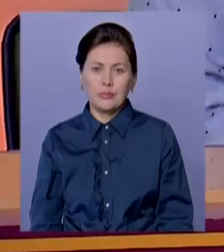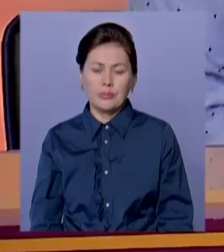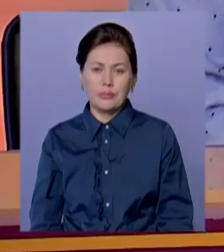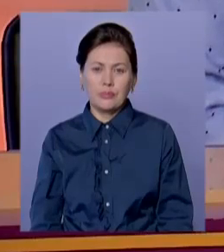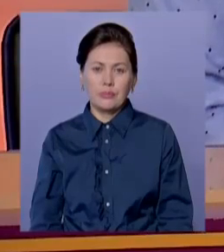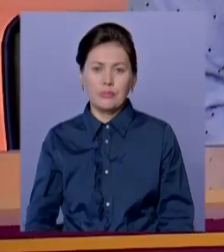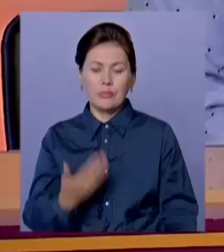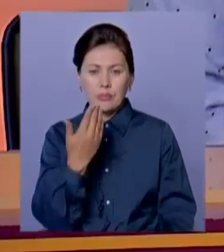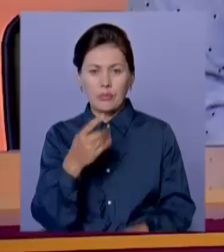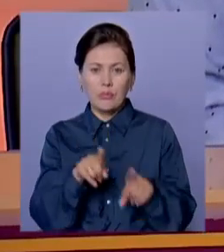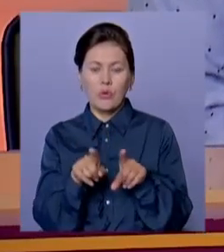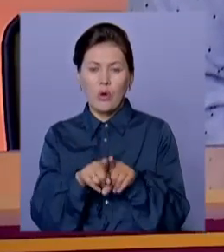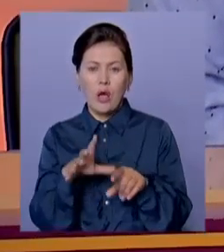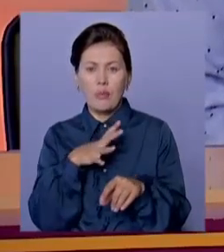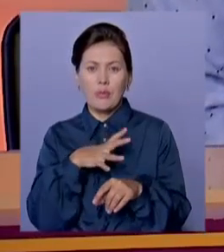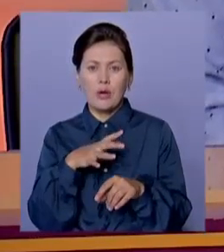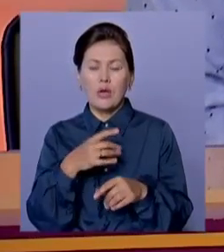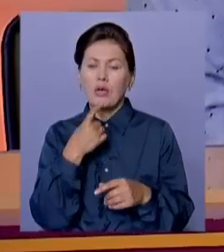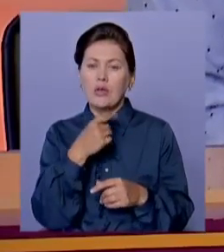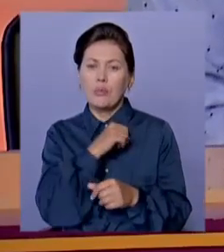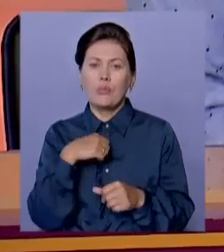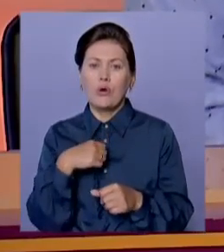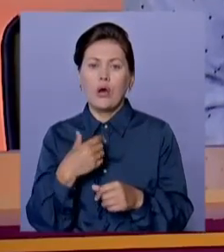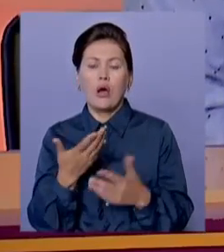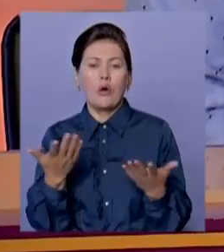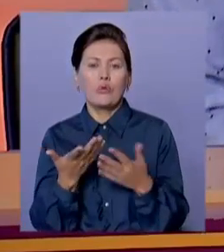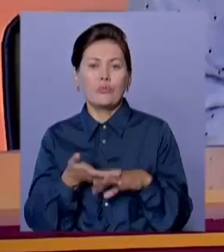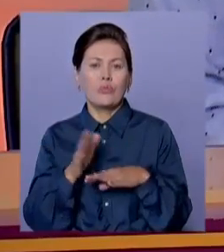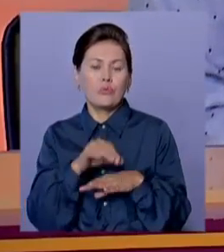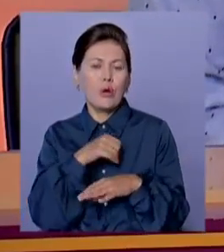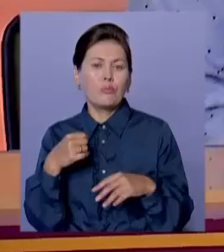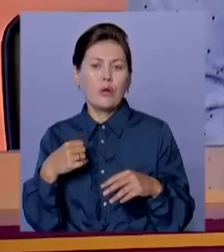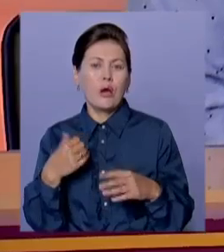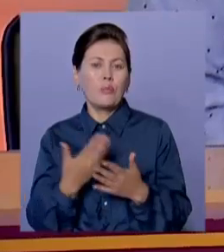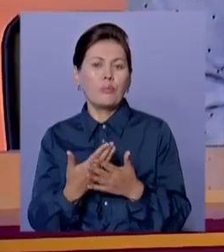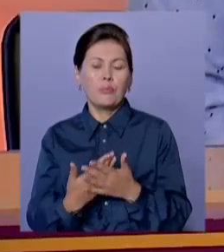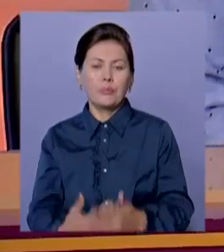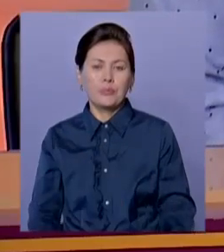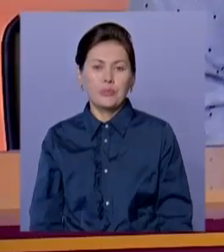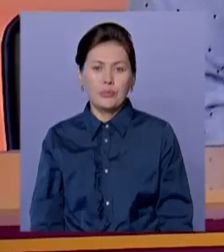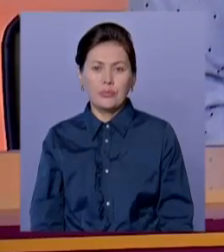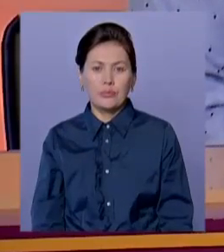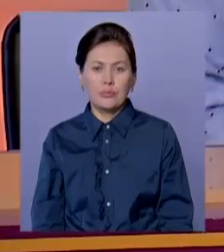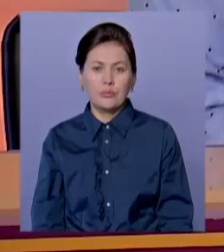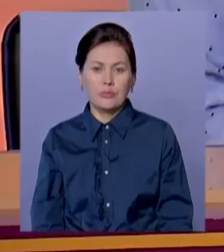Мәселен, сіз шабуылшысыз. Негізгі қиындық не сіз үшін? Мен үшін ол